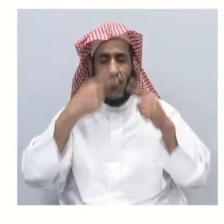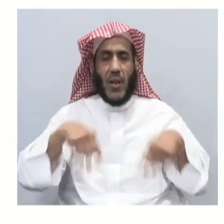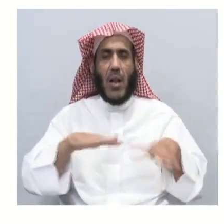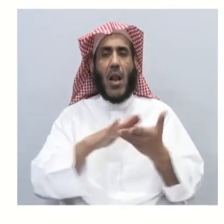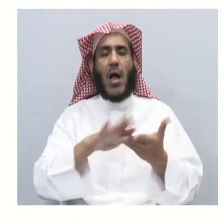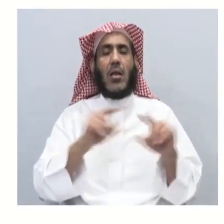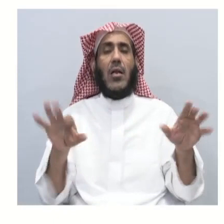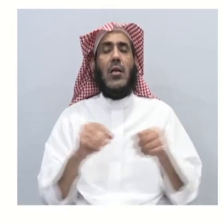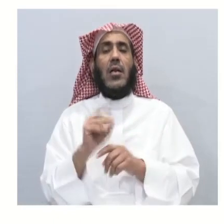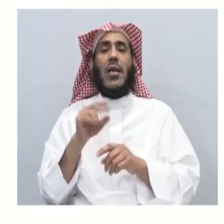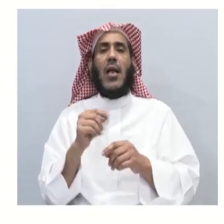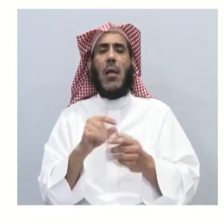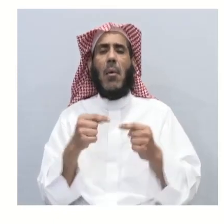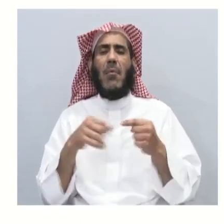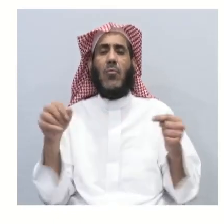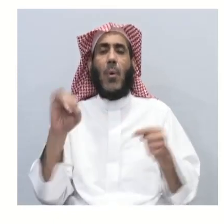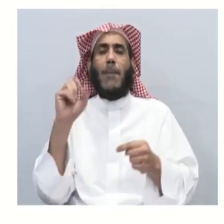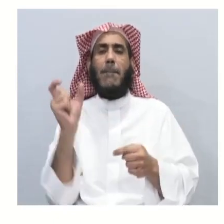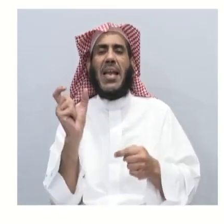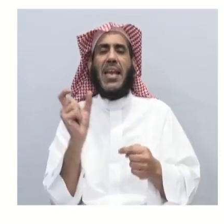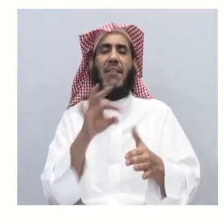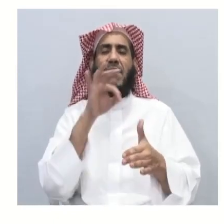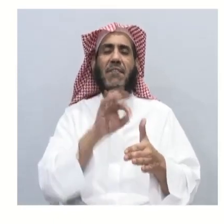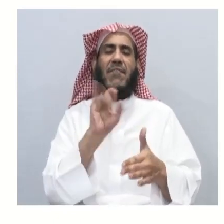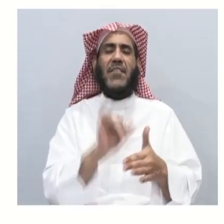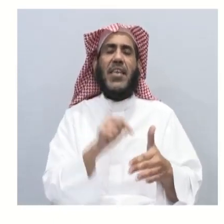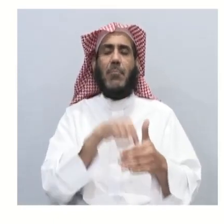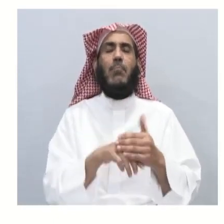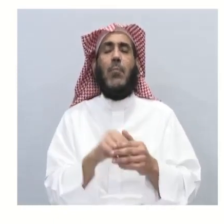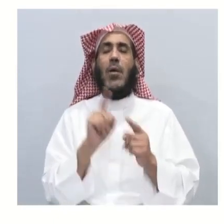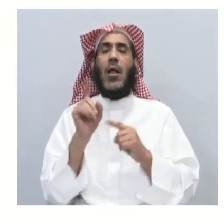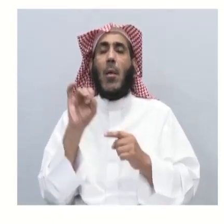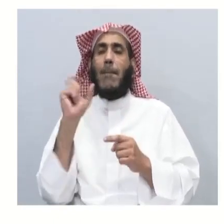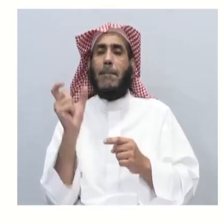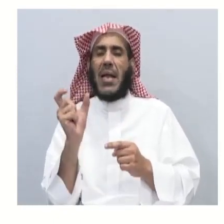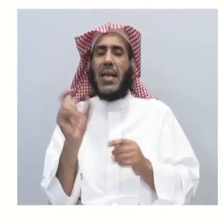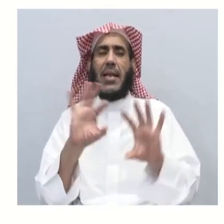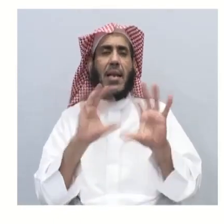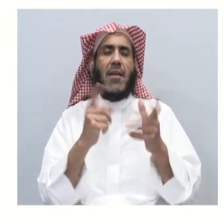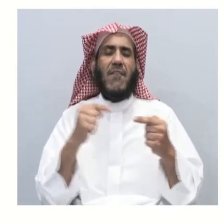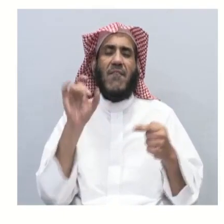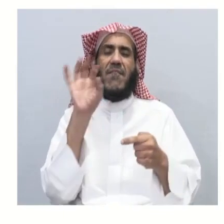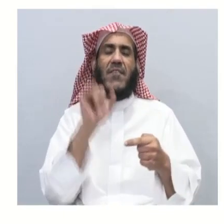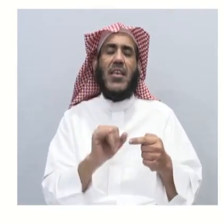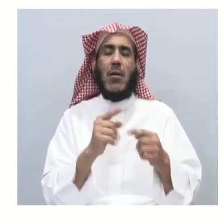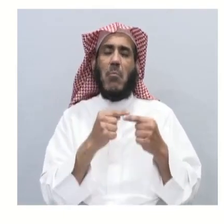خطاً، من في، نلاحظ هنا من في